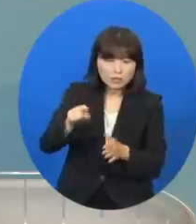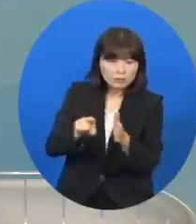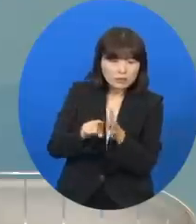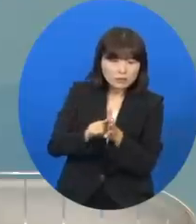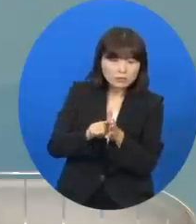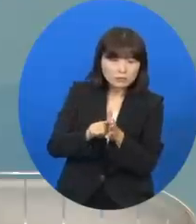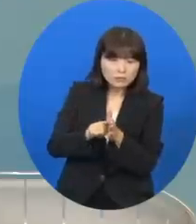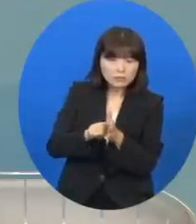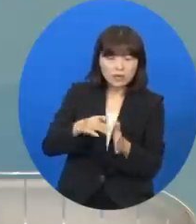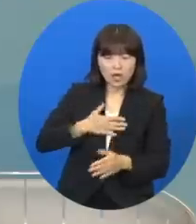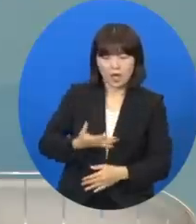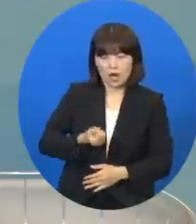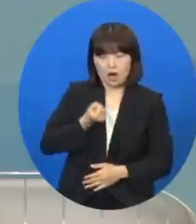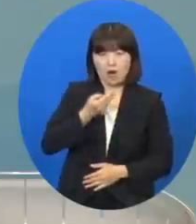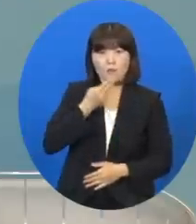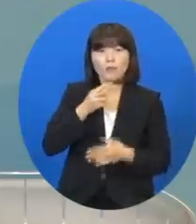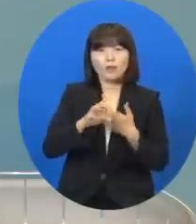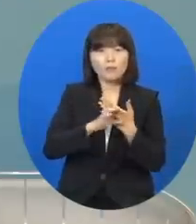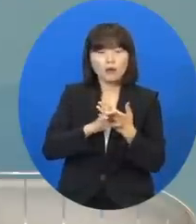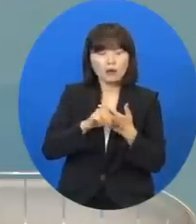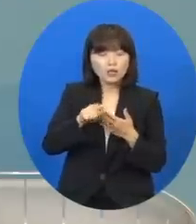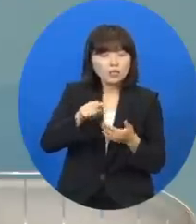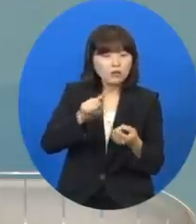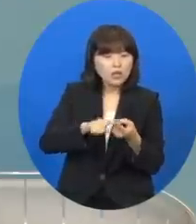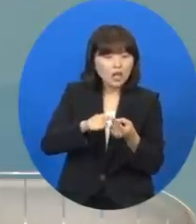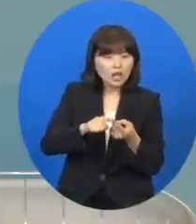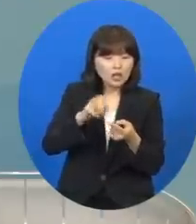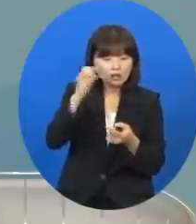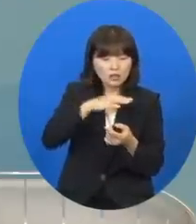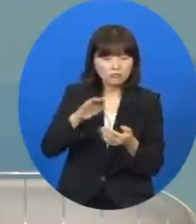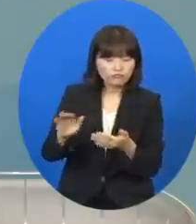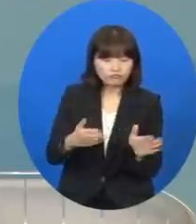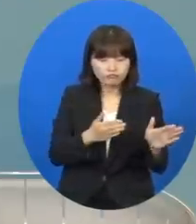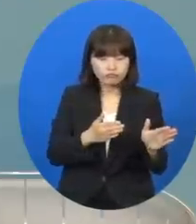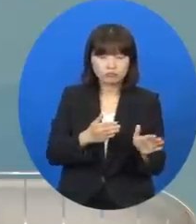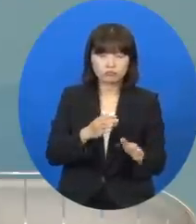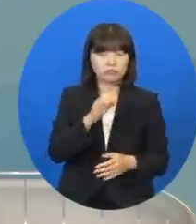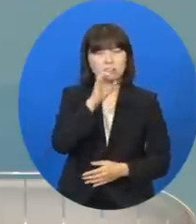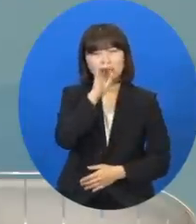여러분, 이 문제는 절대로 뒤로 미루면 안 될 문제입니다.